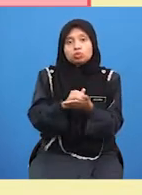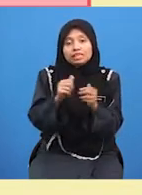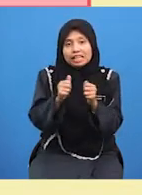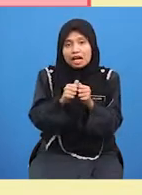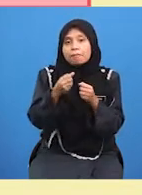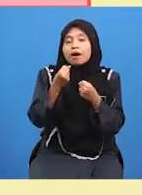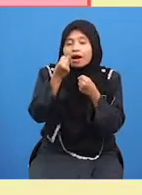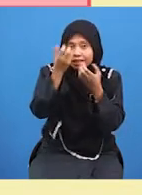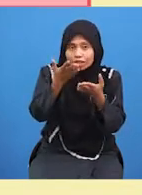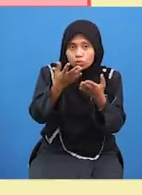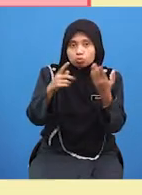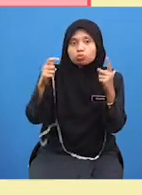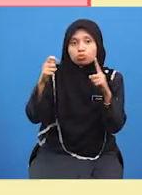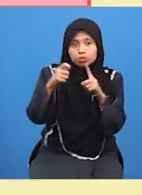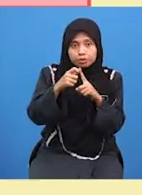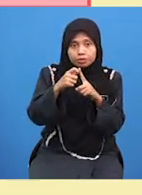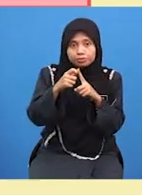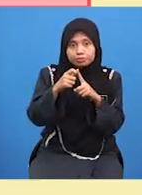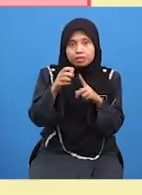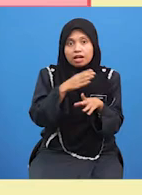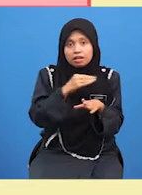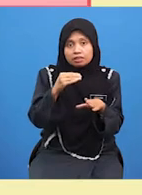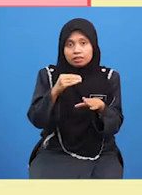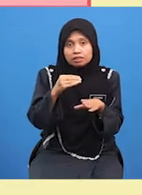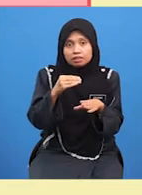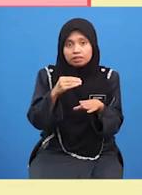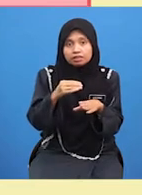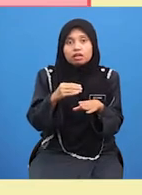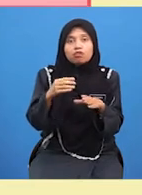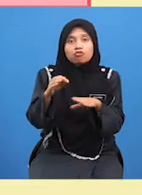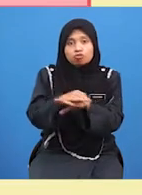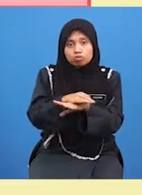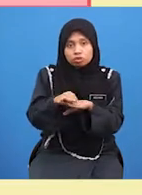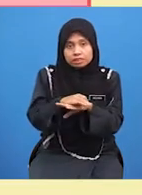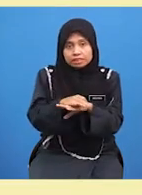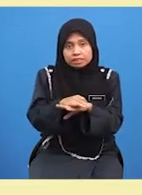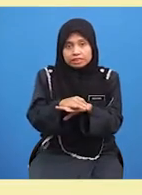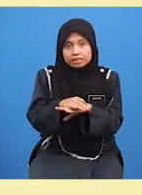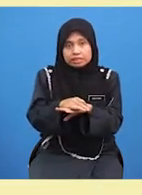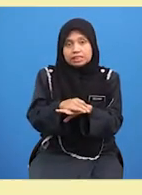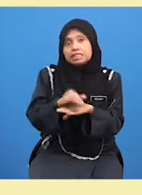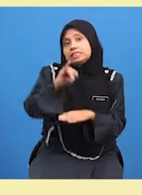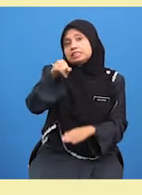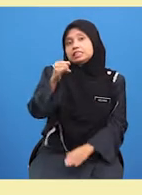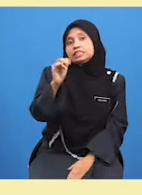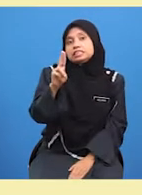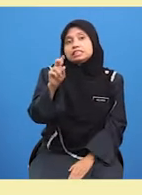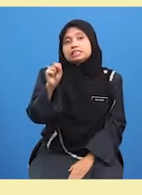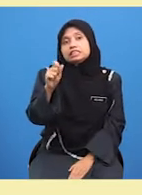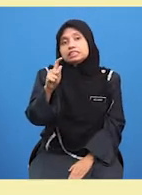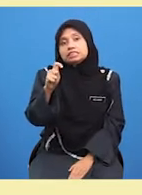dengan menyatakan tujuan dan juga fungsinya. Justifikasi